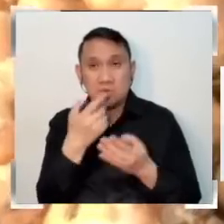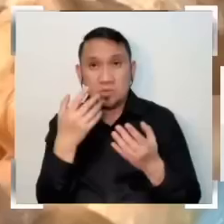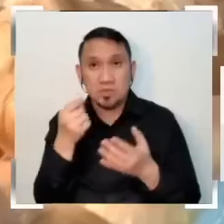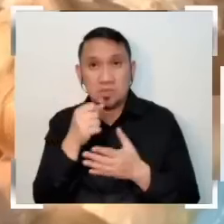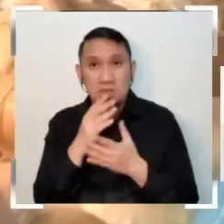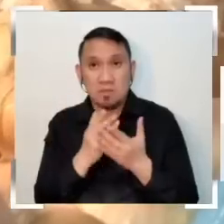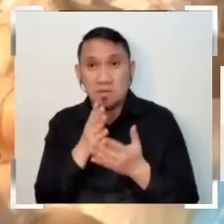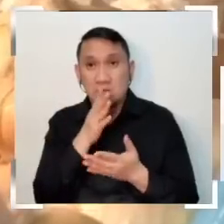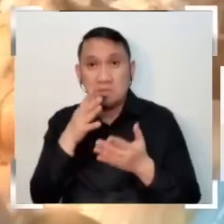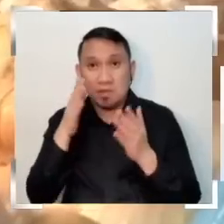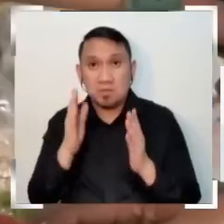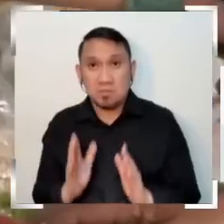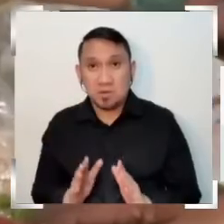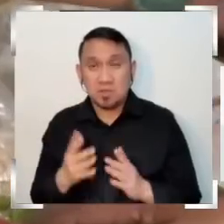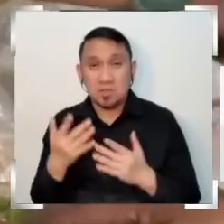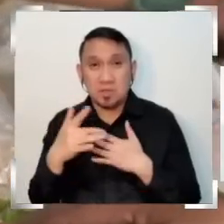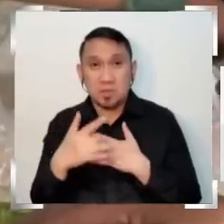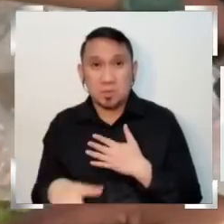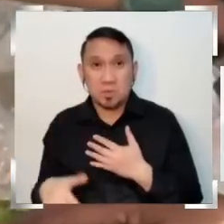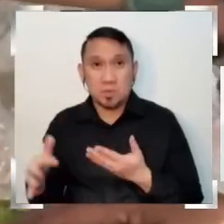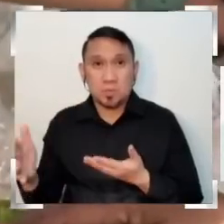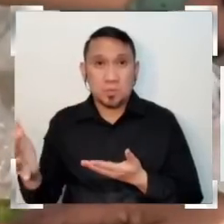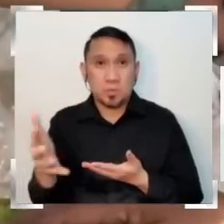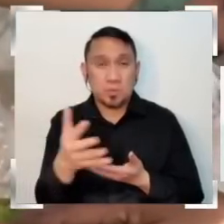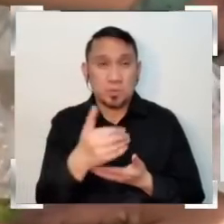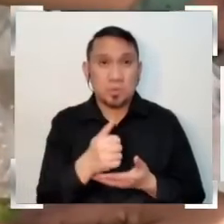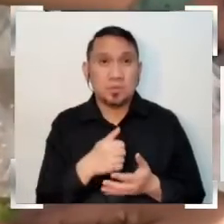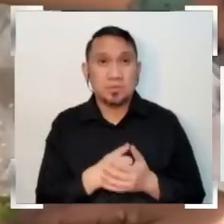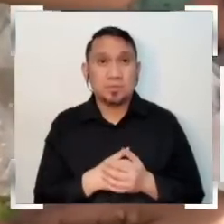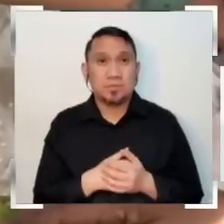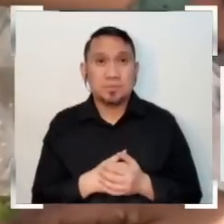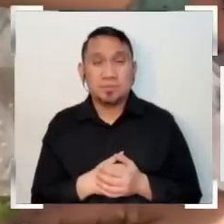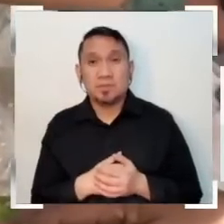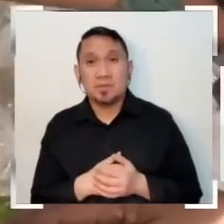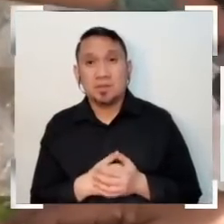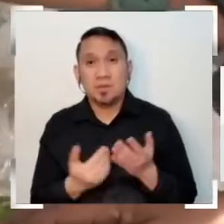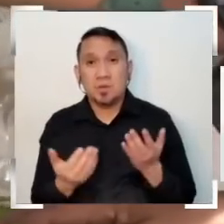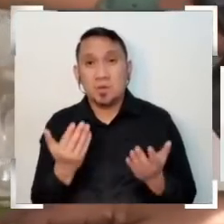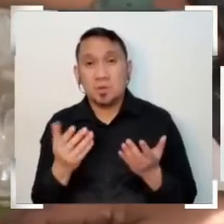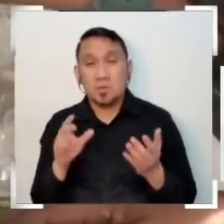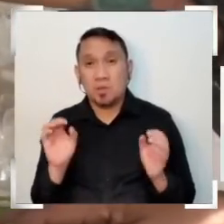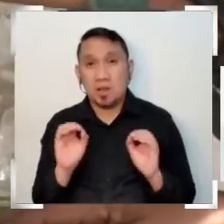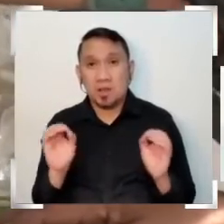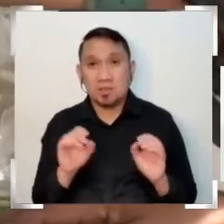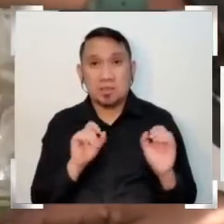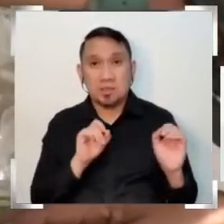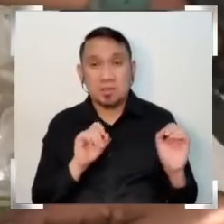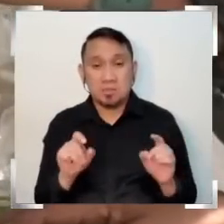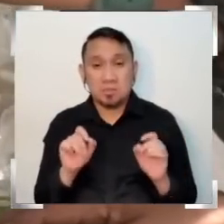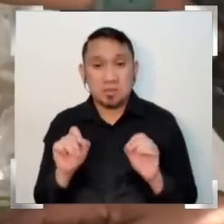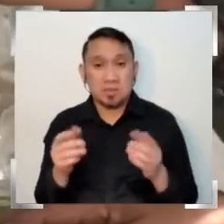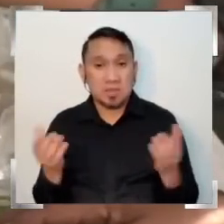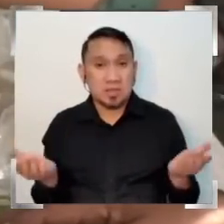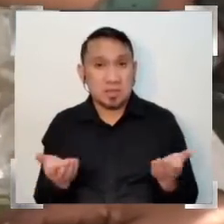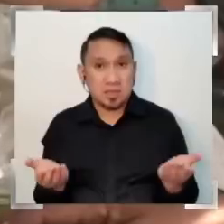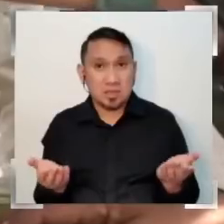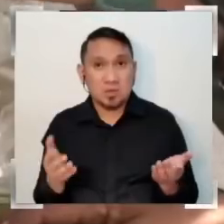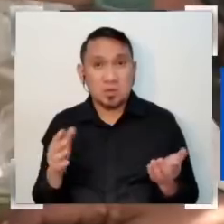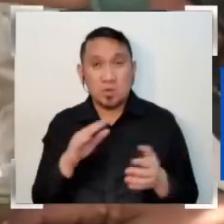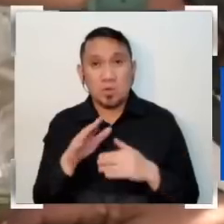mga pananim bago lumikas. Ay, siyempre na, baka may wala na kami titinda na lokal. Lahat ng darating